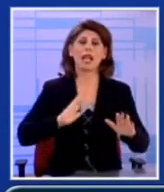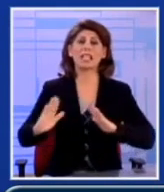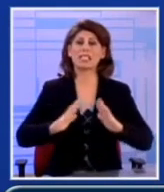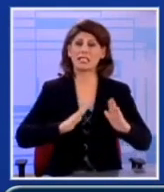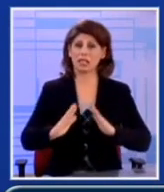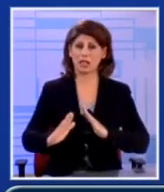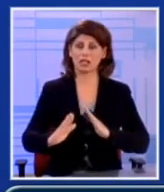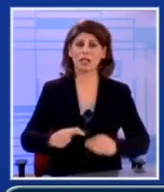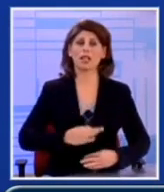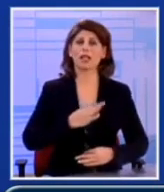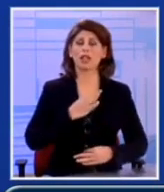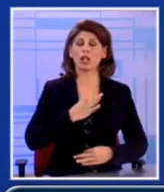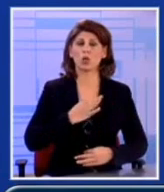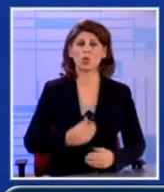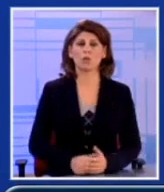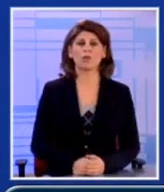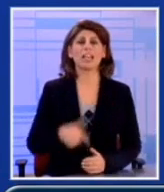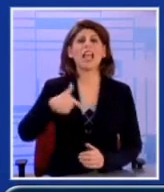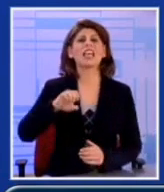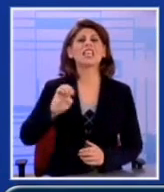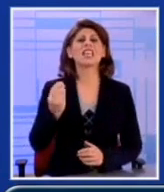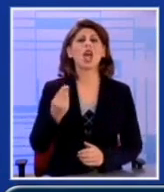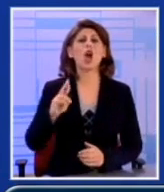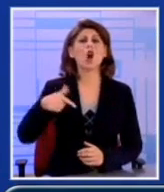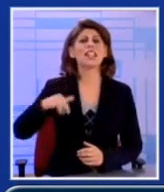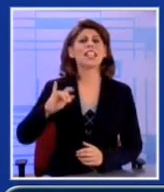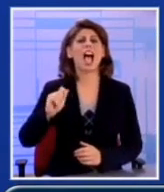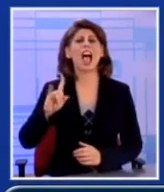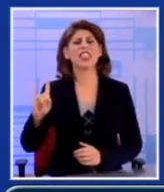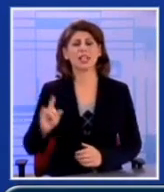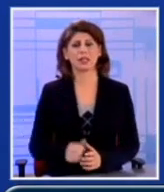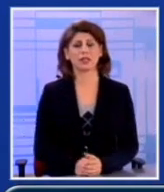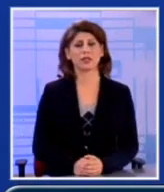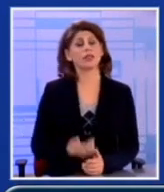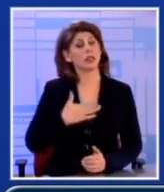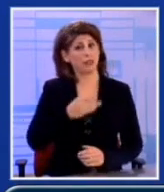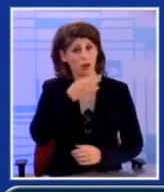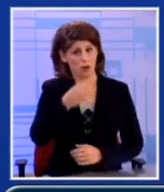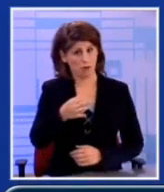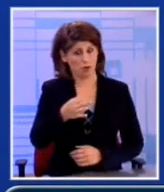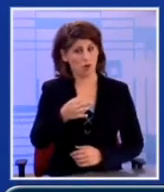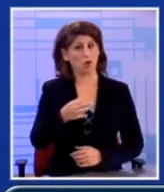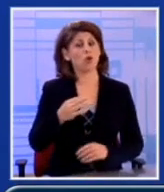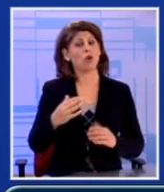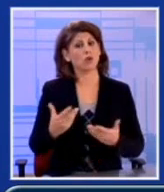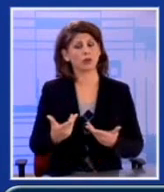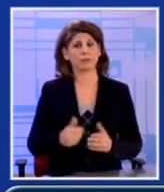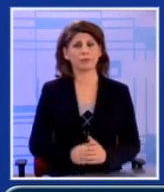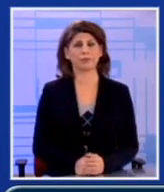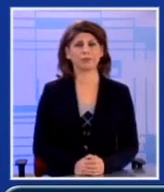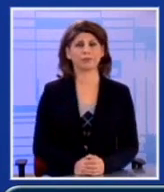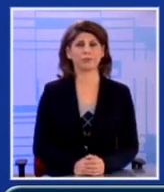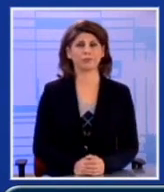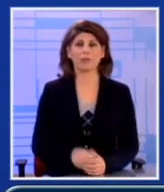ασυλίας του κυρίου Γεωργιάδη. Θέλω να επισημάνω στο σημείο αυτό ότι κατά τη